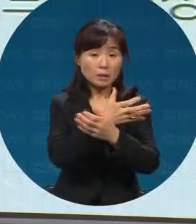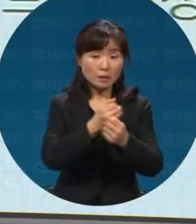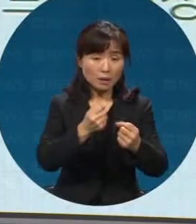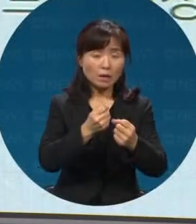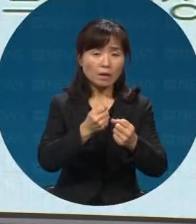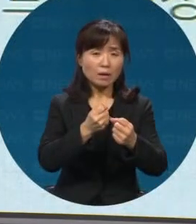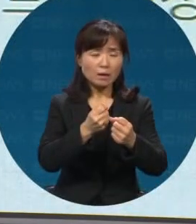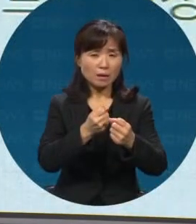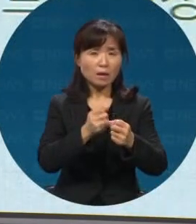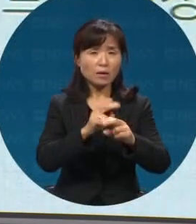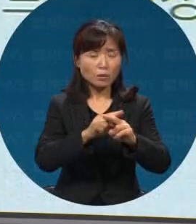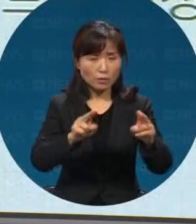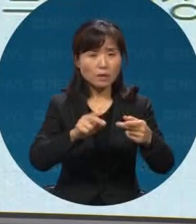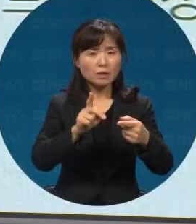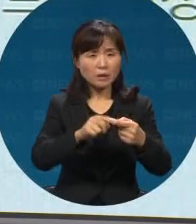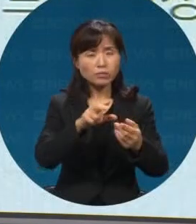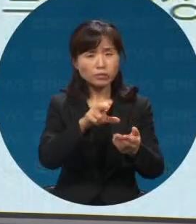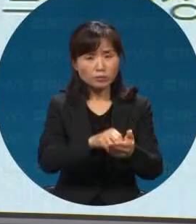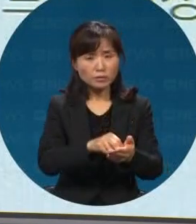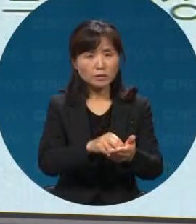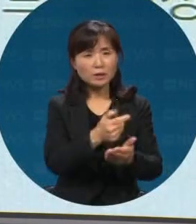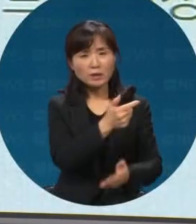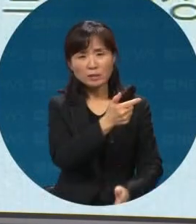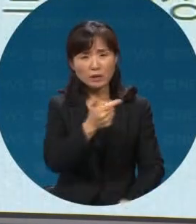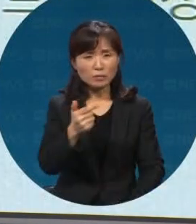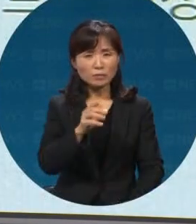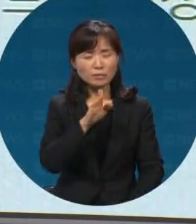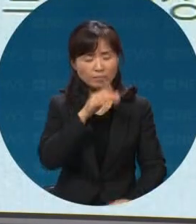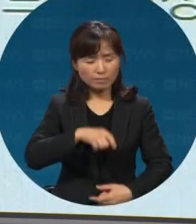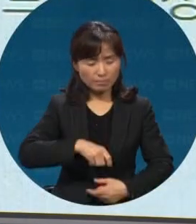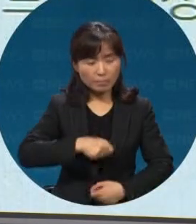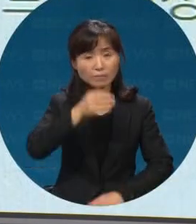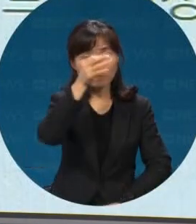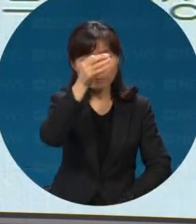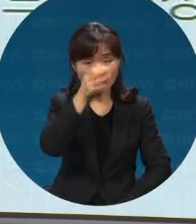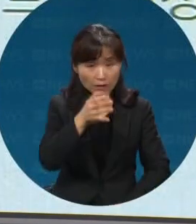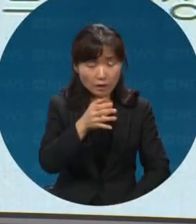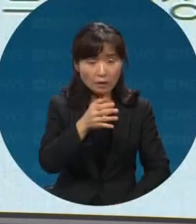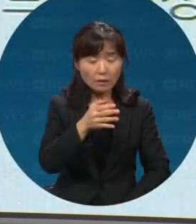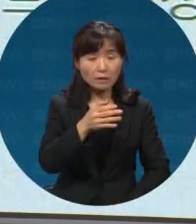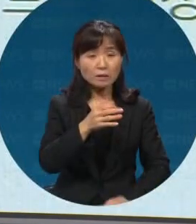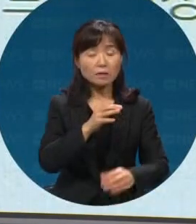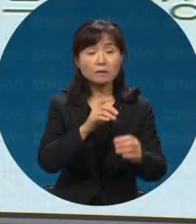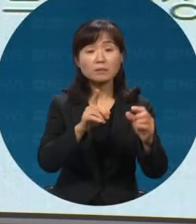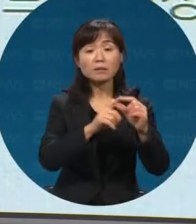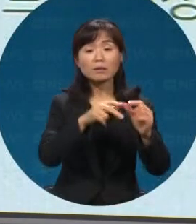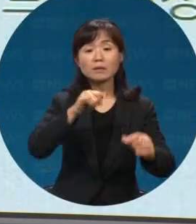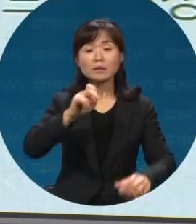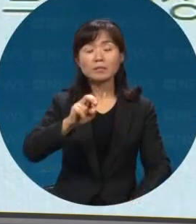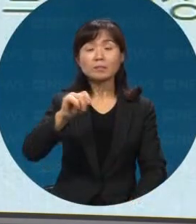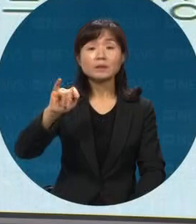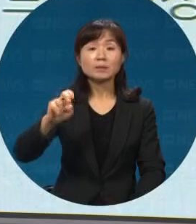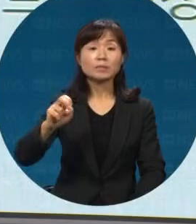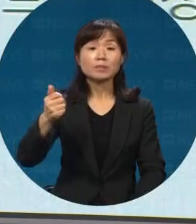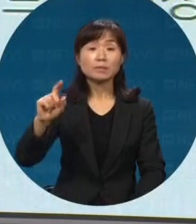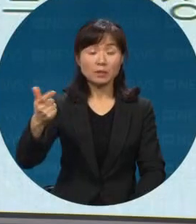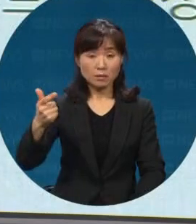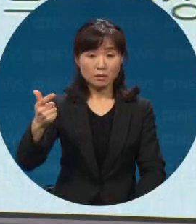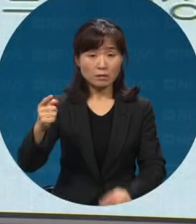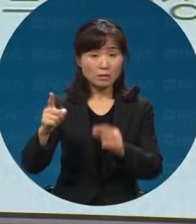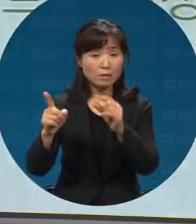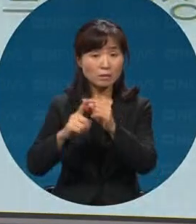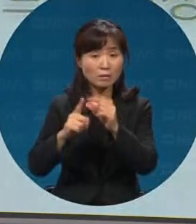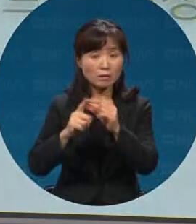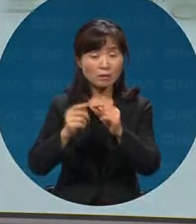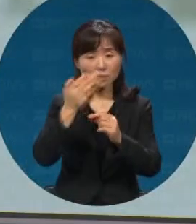매우 깊이 사과한다며 이렇게 심심한이라는 표현을 썼는데 이게 젊은 세대의 문해력 논란으로